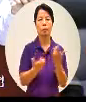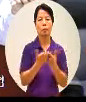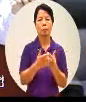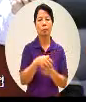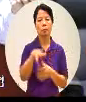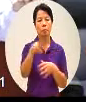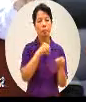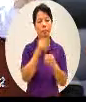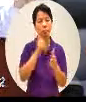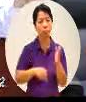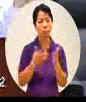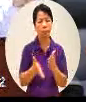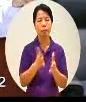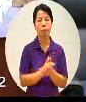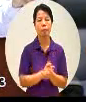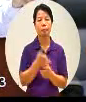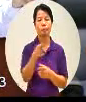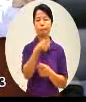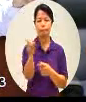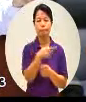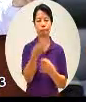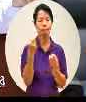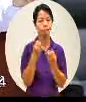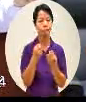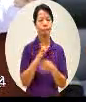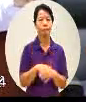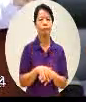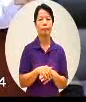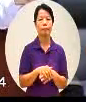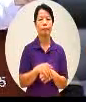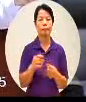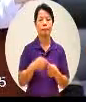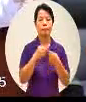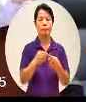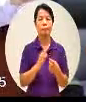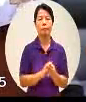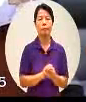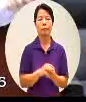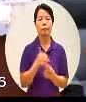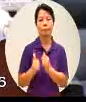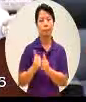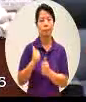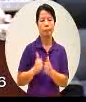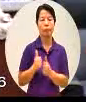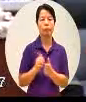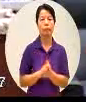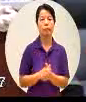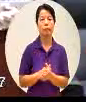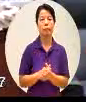哈？大家来讨论看卖，第一个。第一个他说是那个